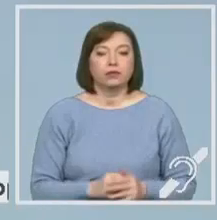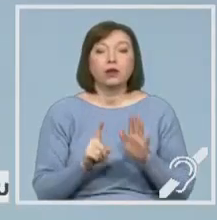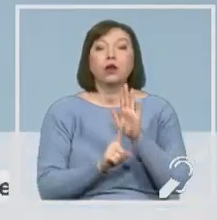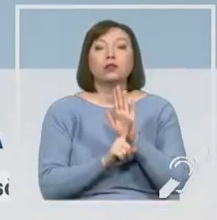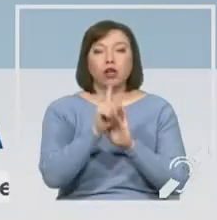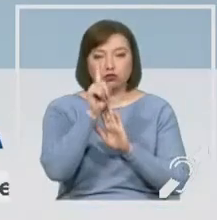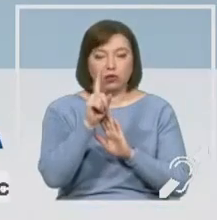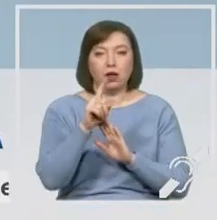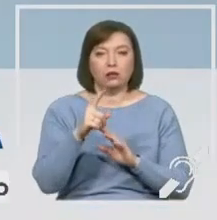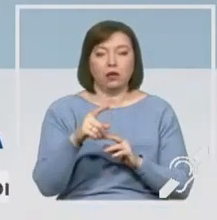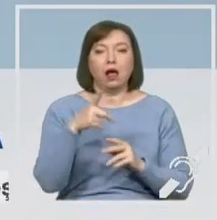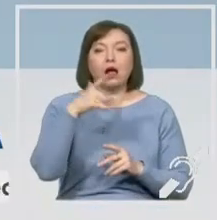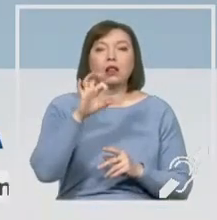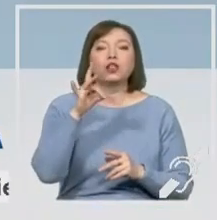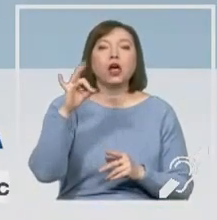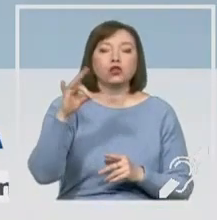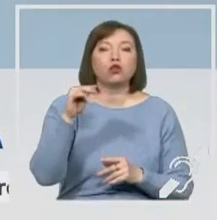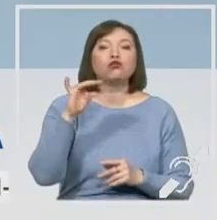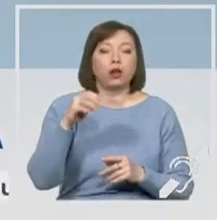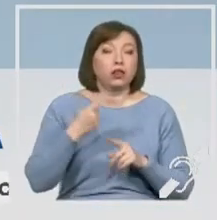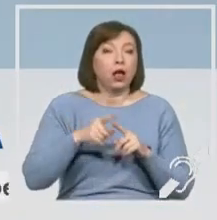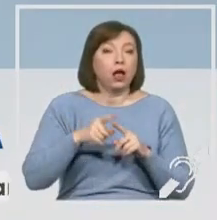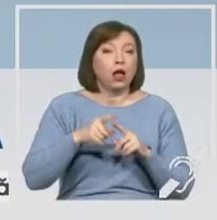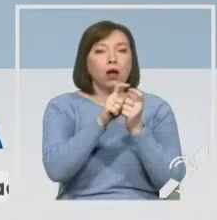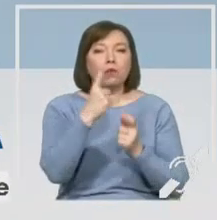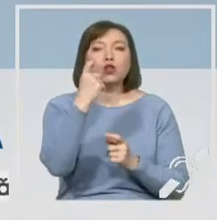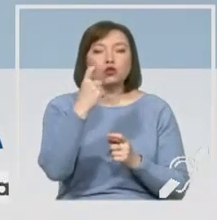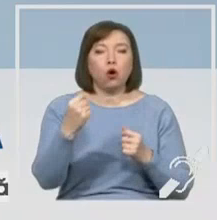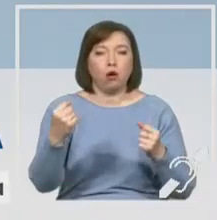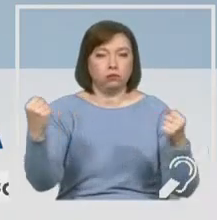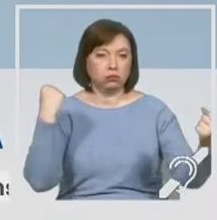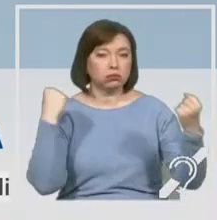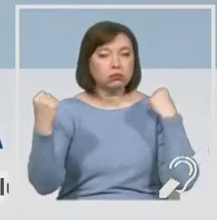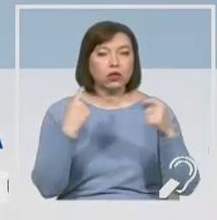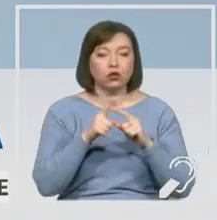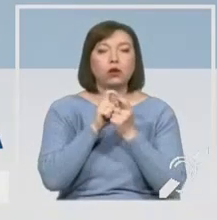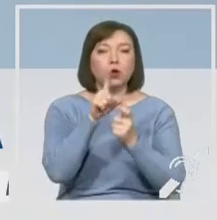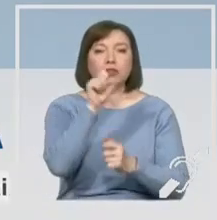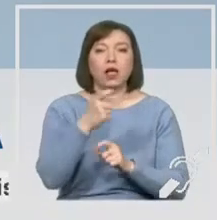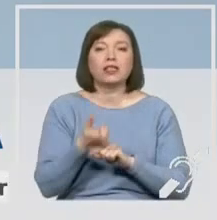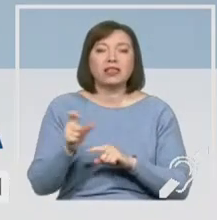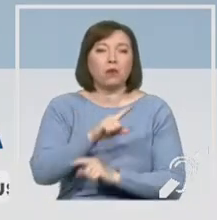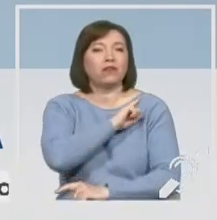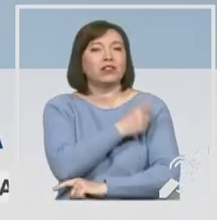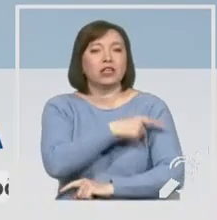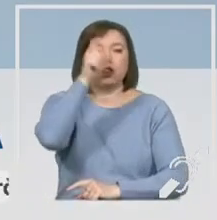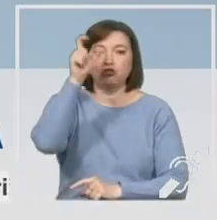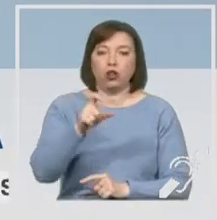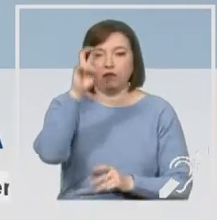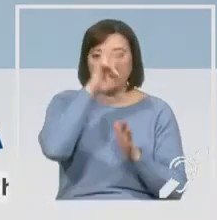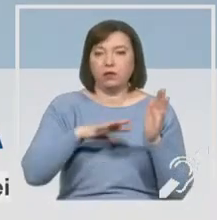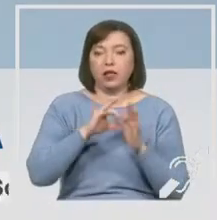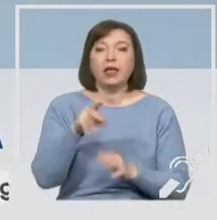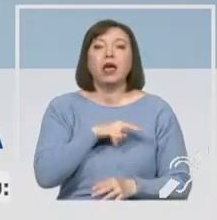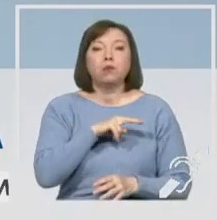Începe Gladiator Challenge Moldova, lupta celor 100 de gladiatori care luptă pentru titlul de cel mai puternic om din țară și pentru un